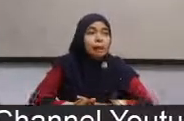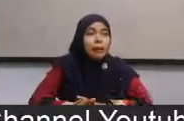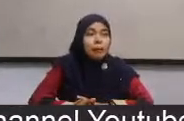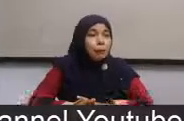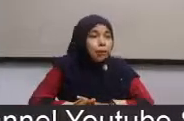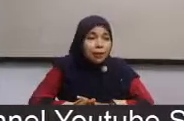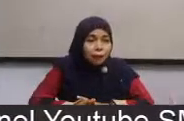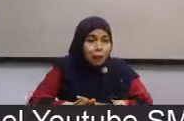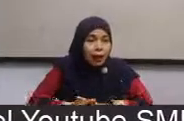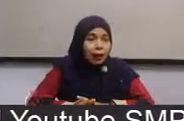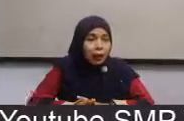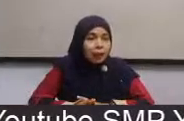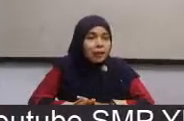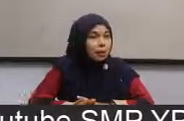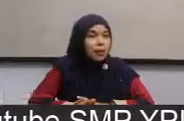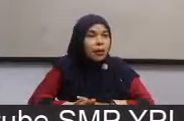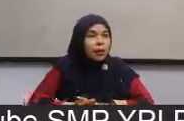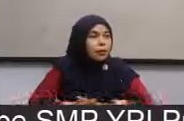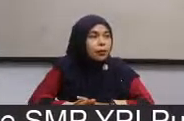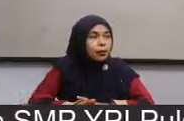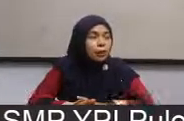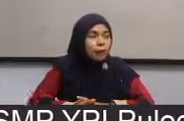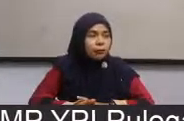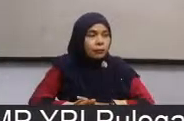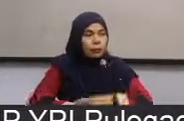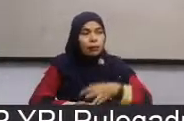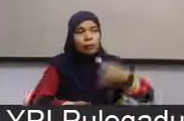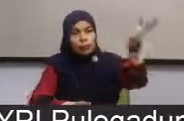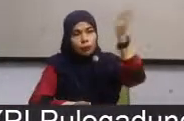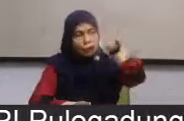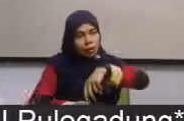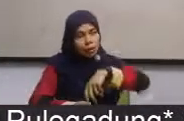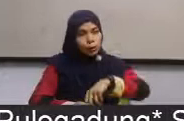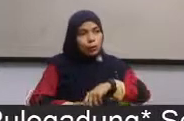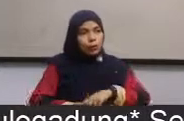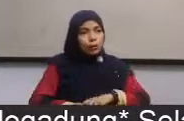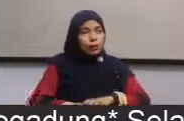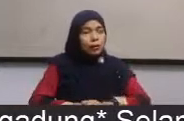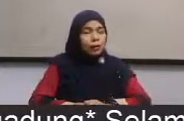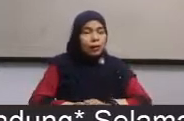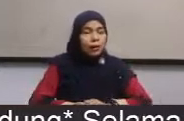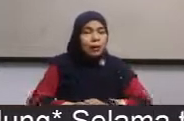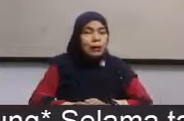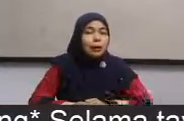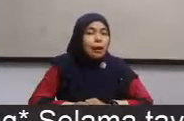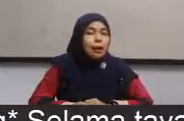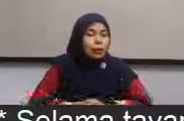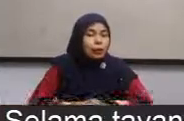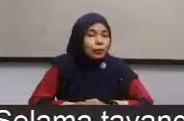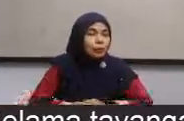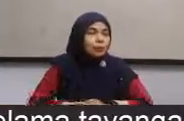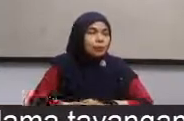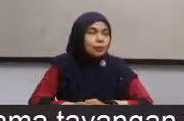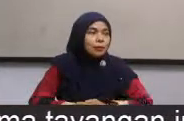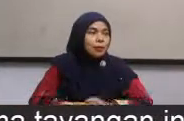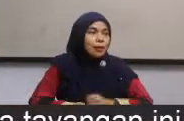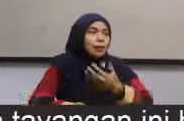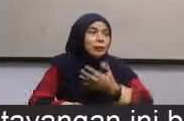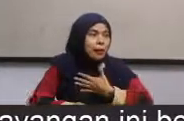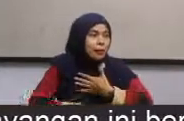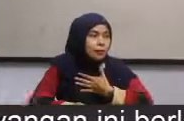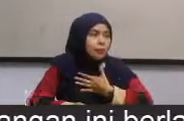dimanapun kita berada di sana kamu nanti suatu saat kuliah di luar negeri ya kamu harus